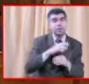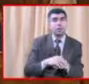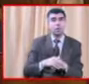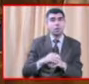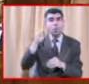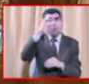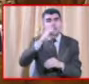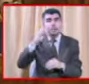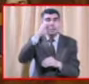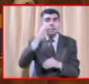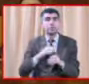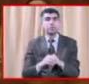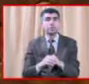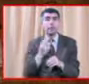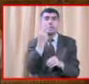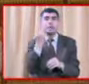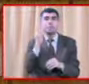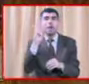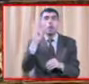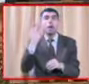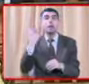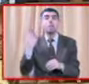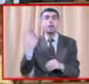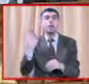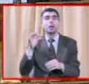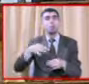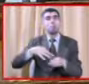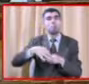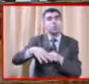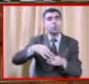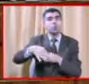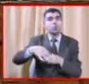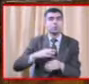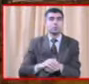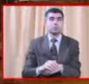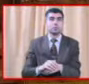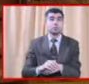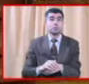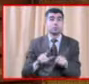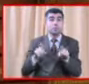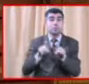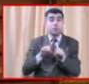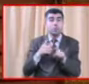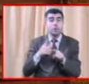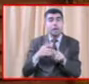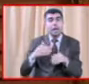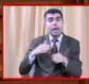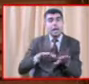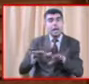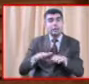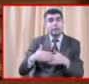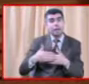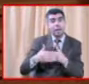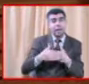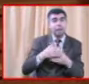فرزازات 340 ملم خلال هاد الأربع أيام، وفي منطقة سيتي فاطمة